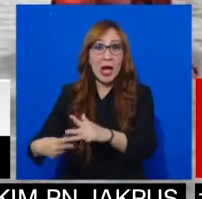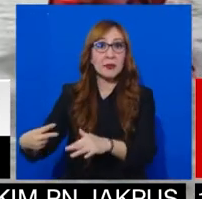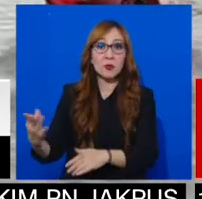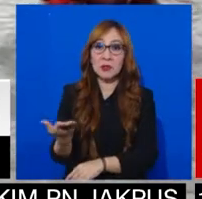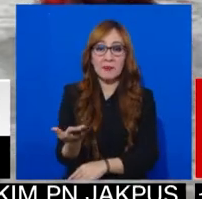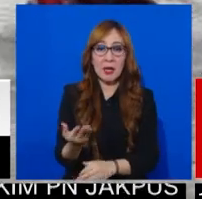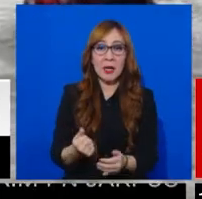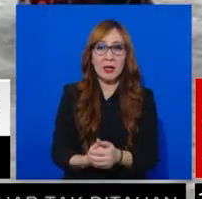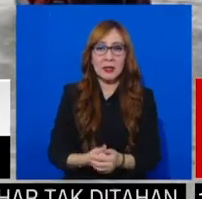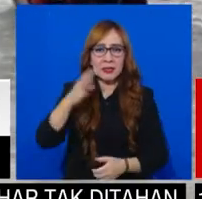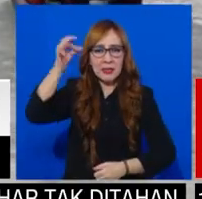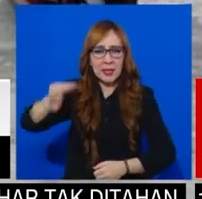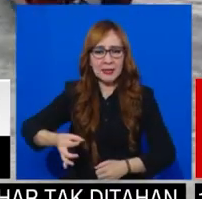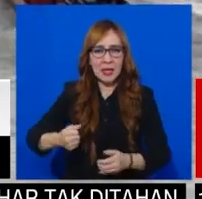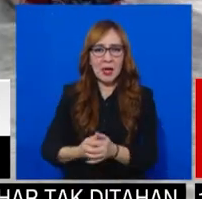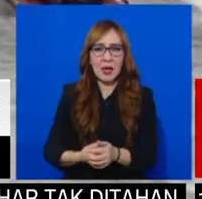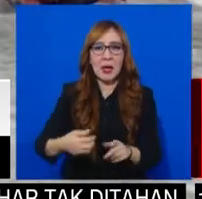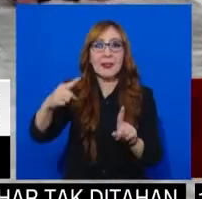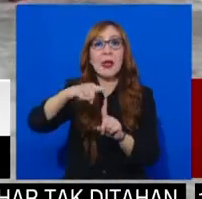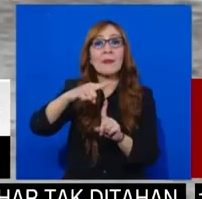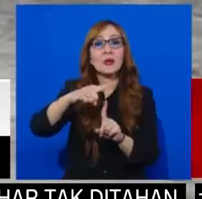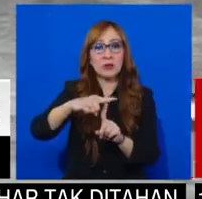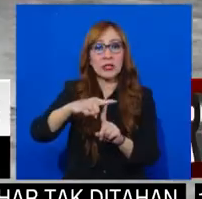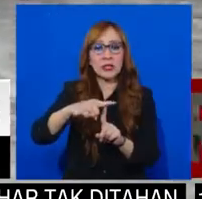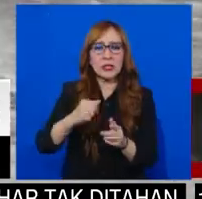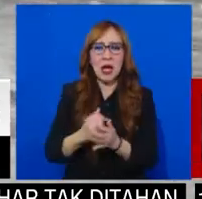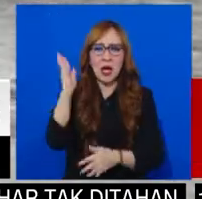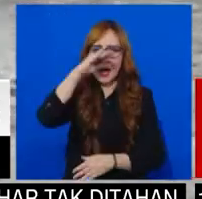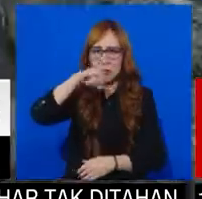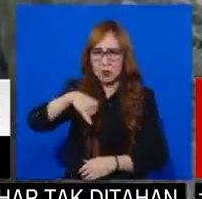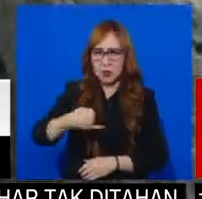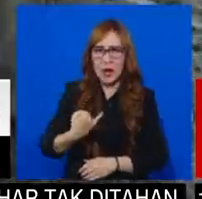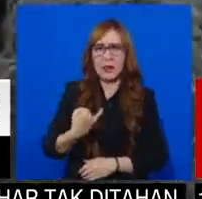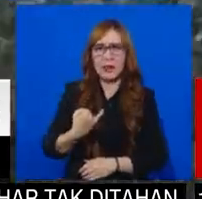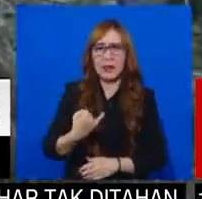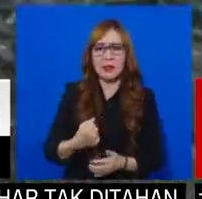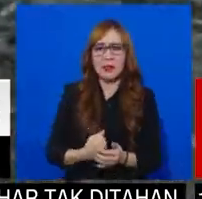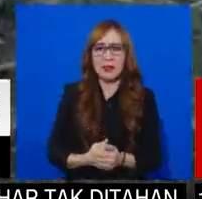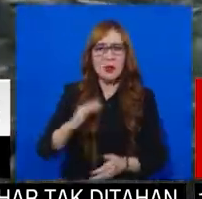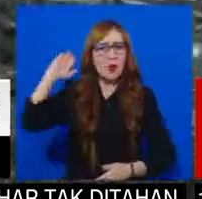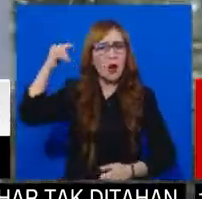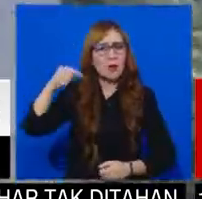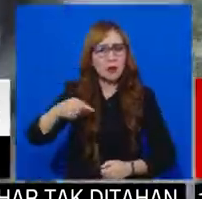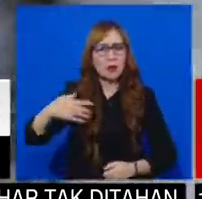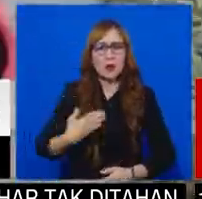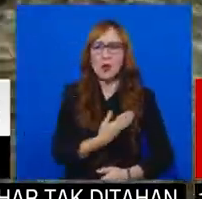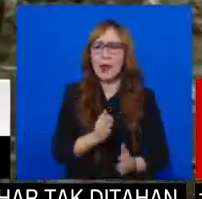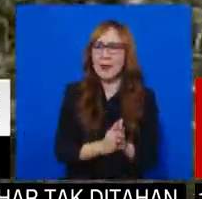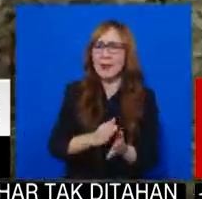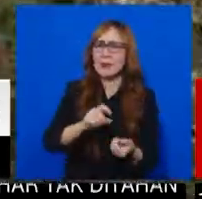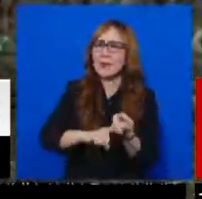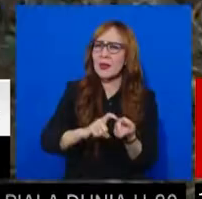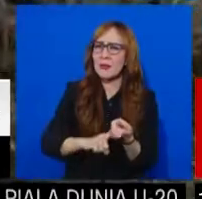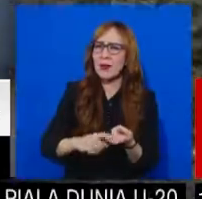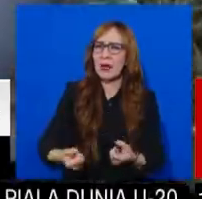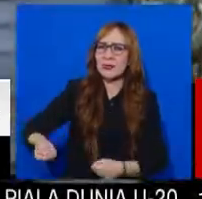di desa HP Songbaru, Batang Toru, Tapanuli Selatan pada Jumat. Kala itu, korban dan rekannya tengah mandi di tepi sungai yang